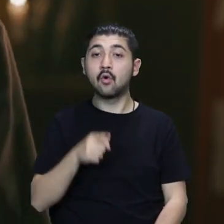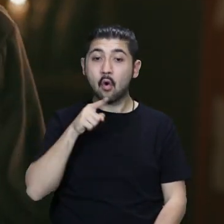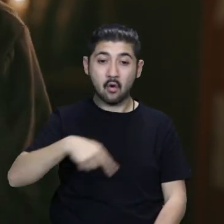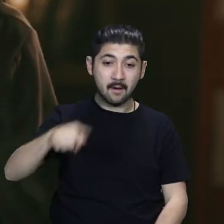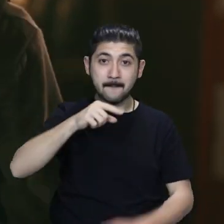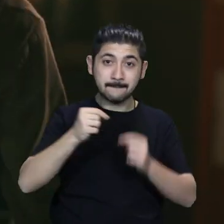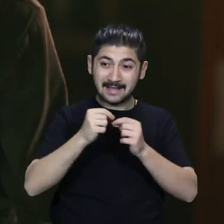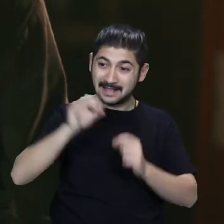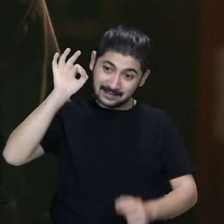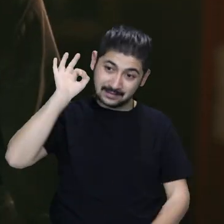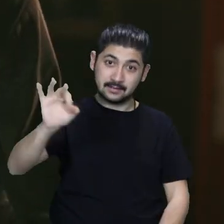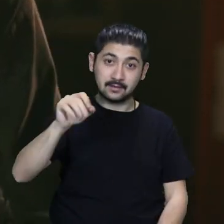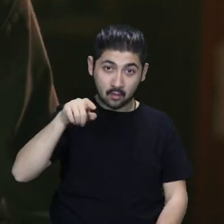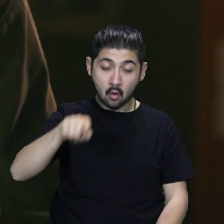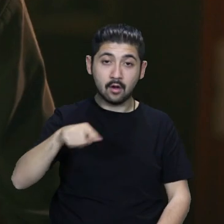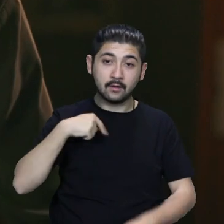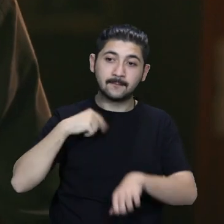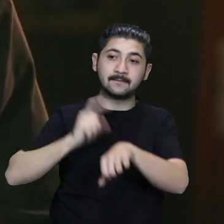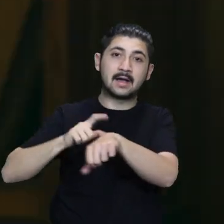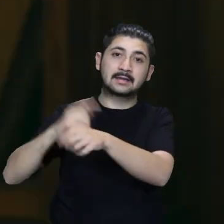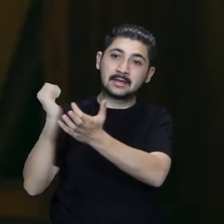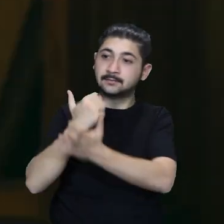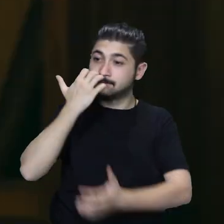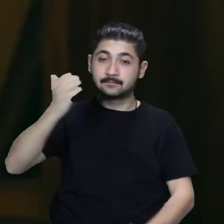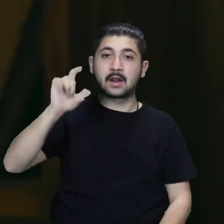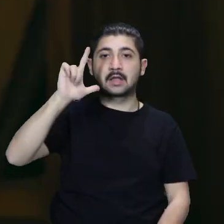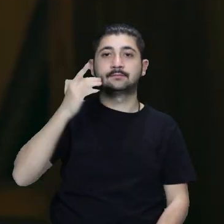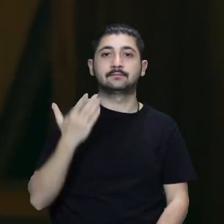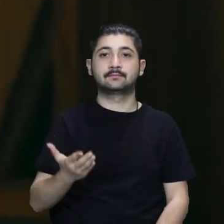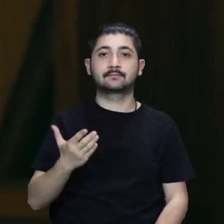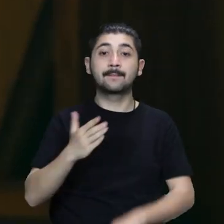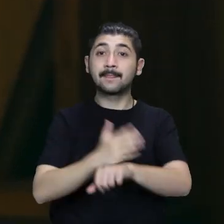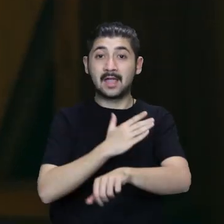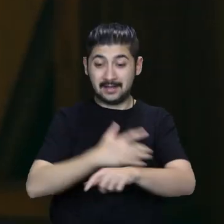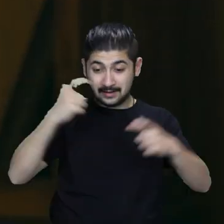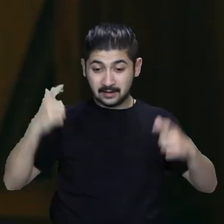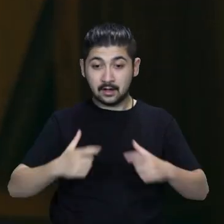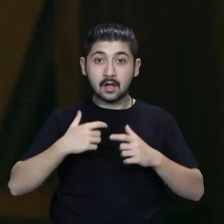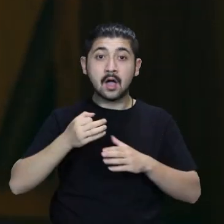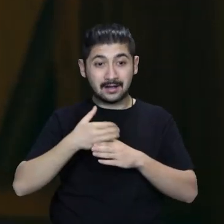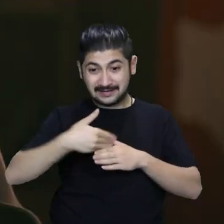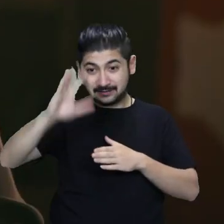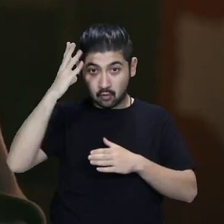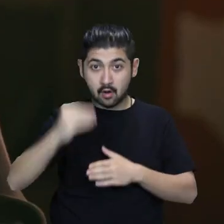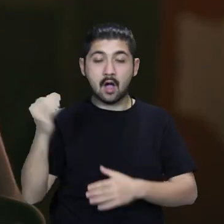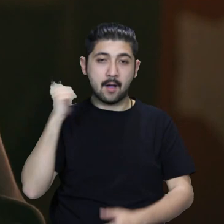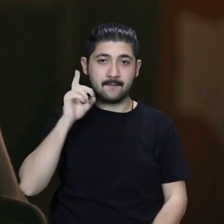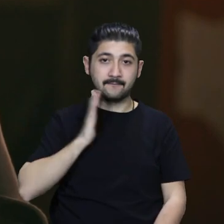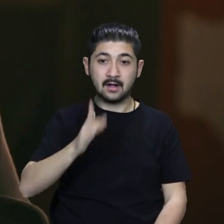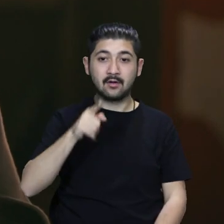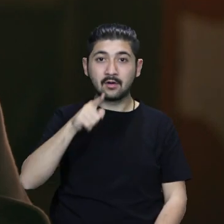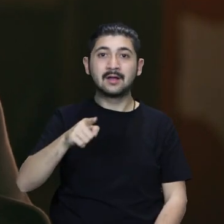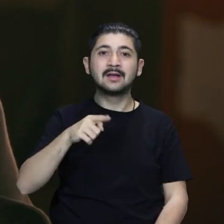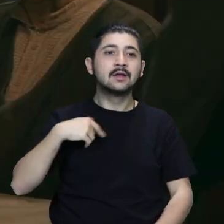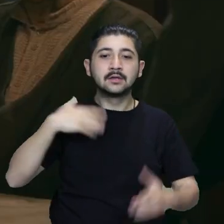onlar Bağdat'a varana dek onlara vakit kazandırmak. Şehirden ayrıldıklarını haber alacaklardır. O zaman şehri